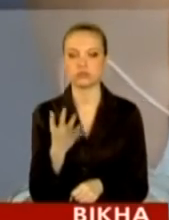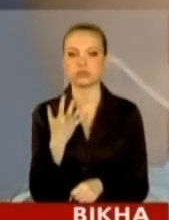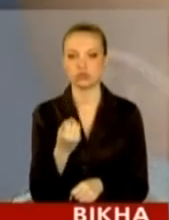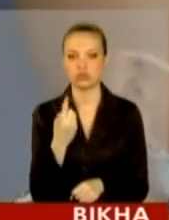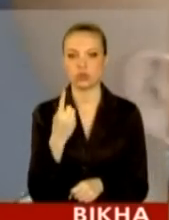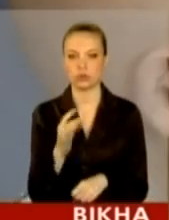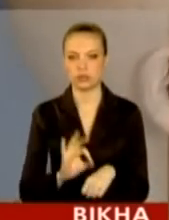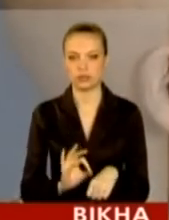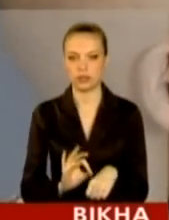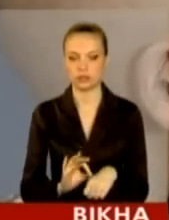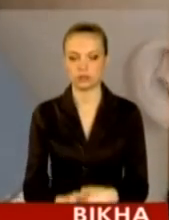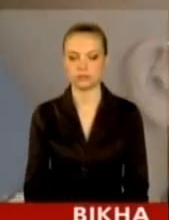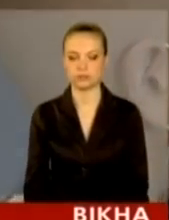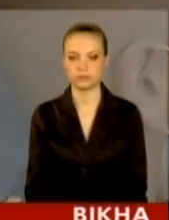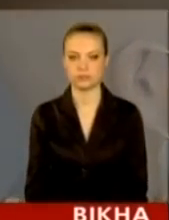один діагноз.